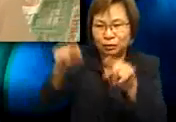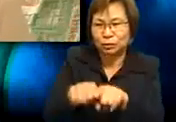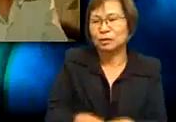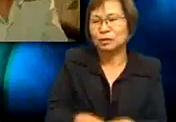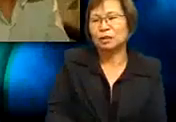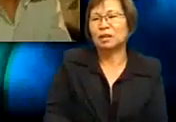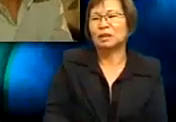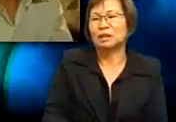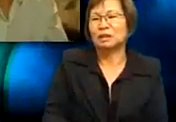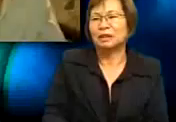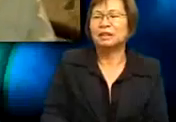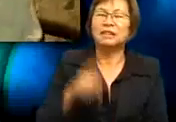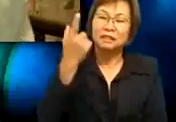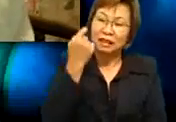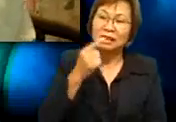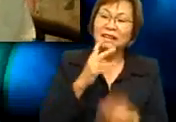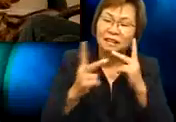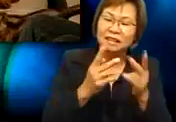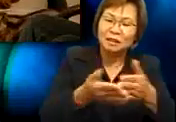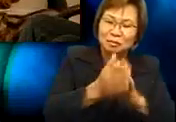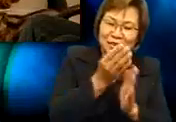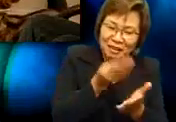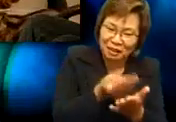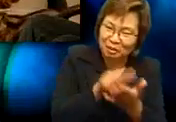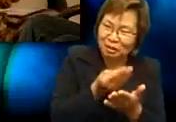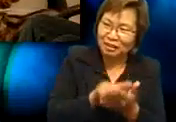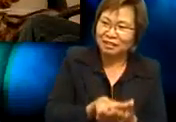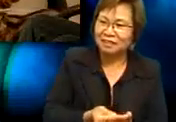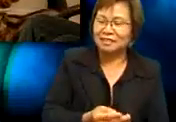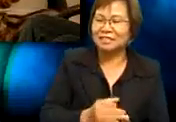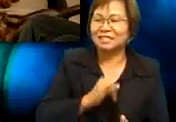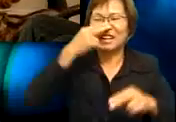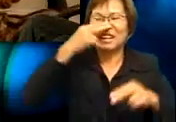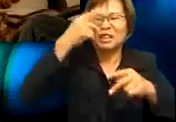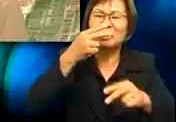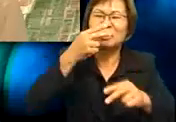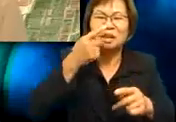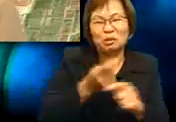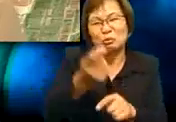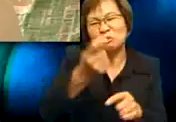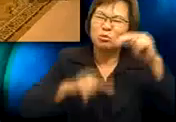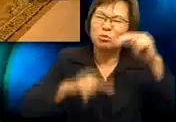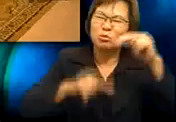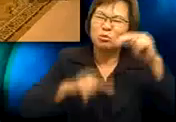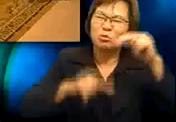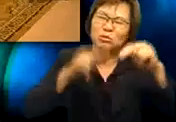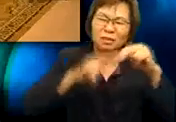setuju. Ah, tadi awak kata nak minta upah. Hish, saya gurau je lah.